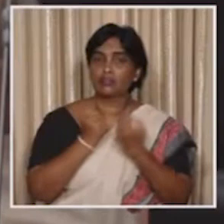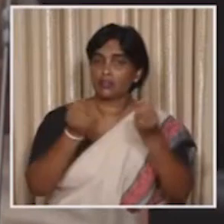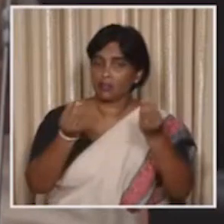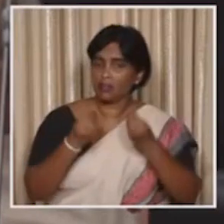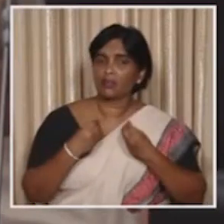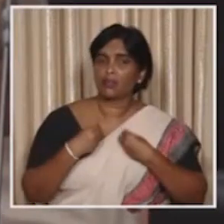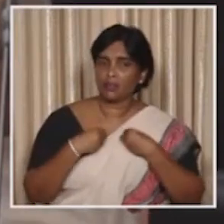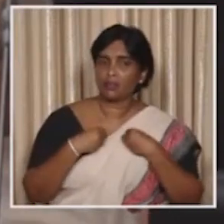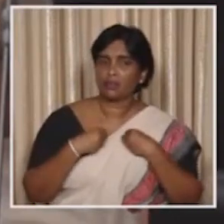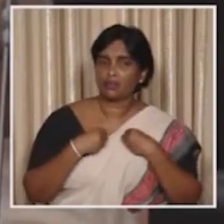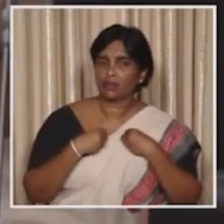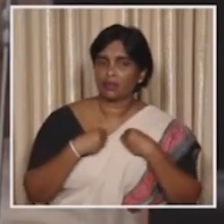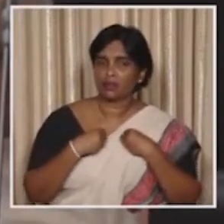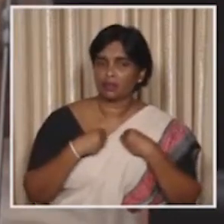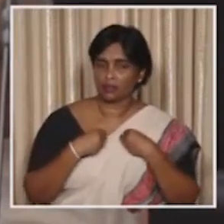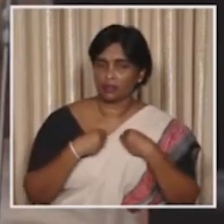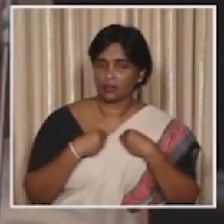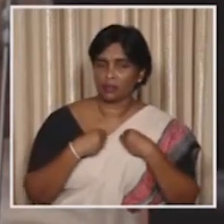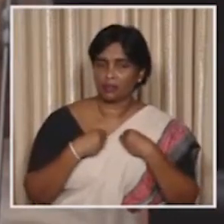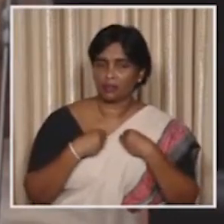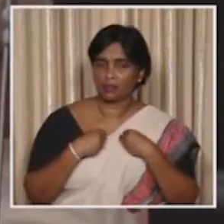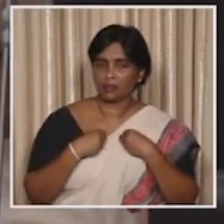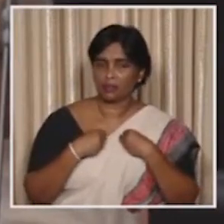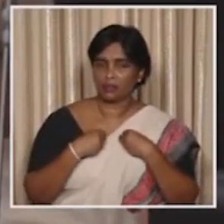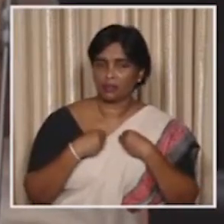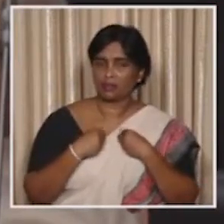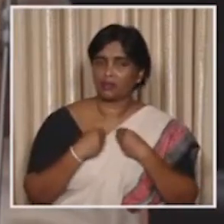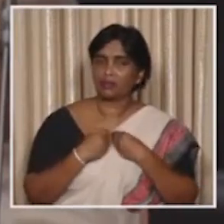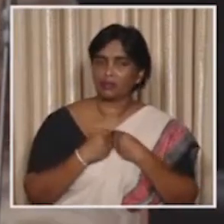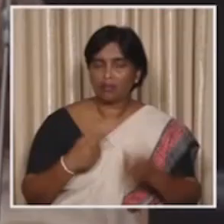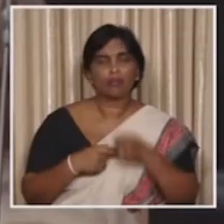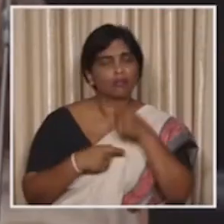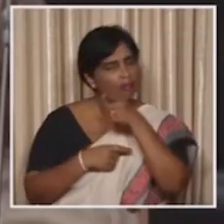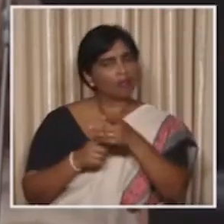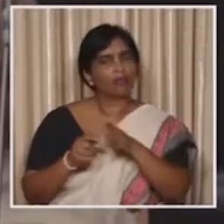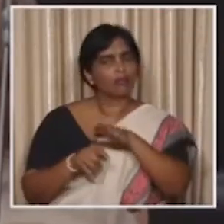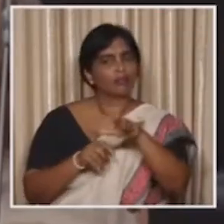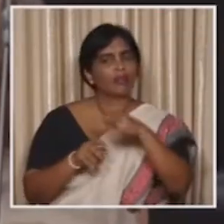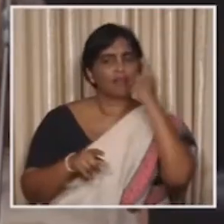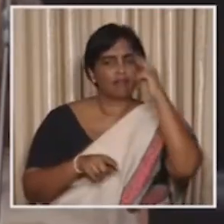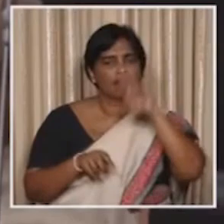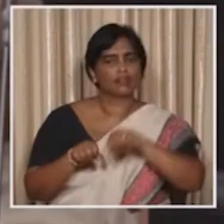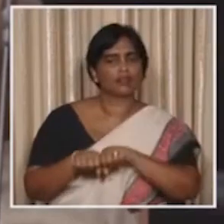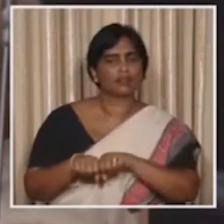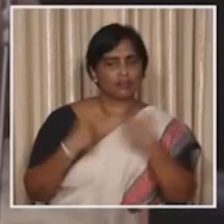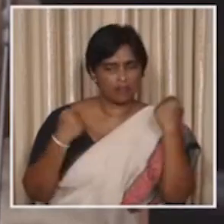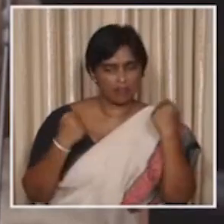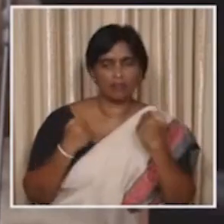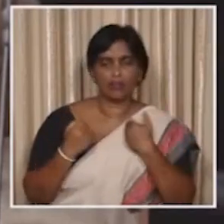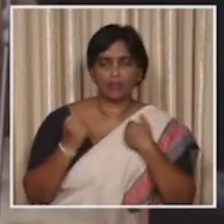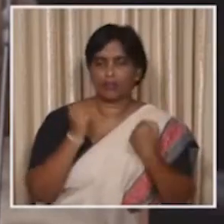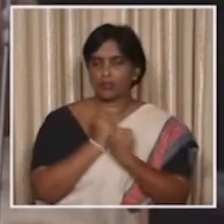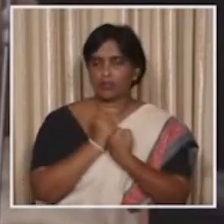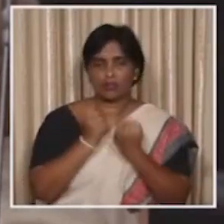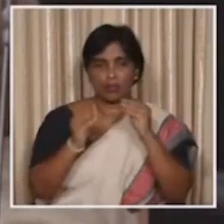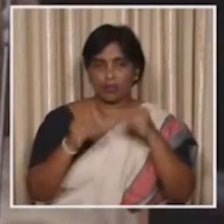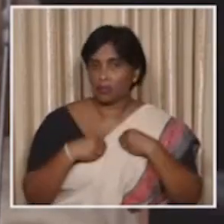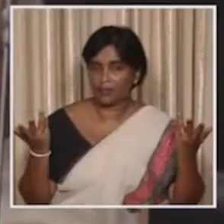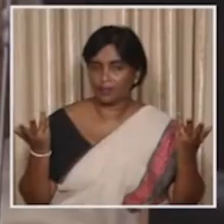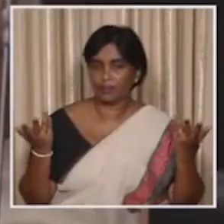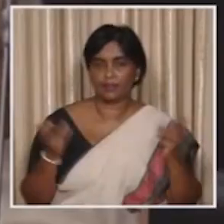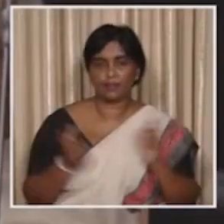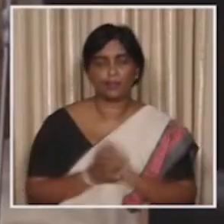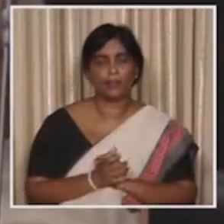ඕනේ if you haven't given me support then you also breach of public trust no one helped me මොකක්ද උනේ මං ඒක